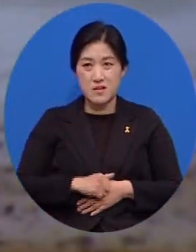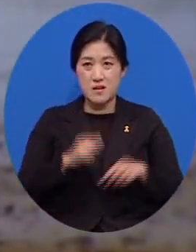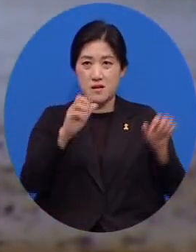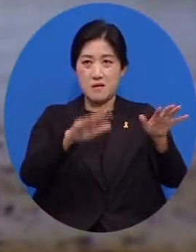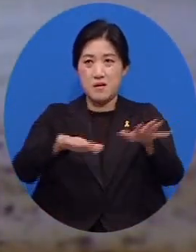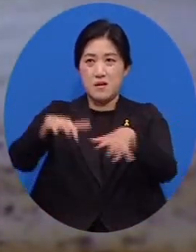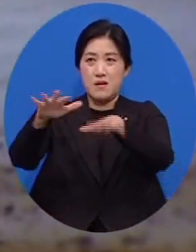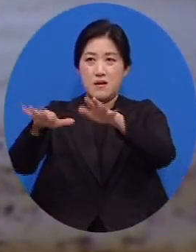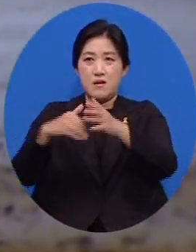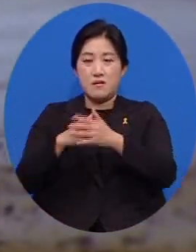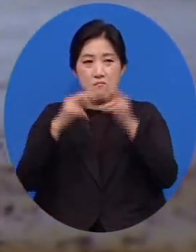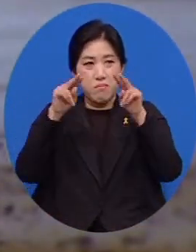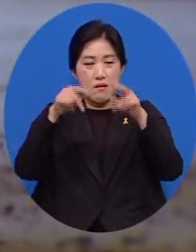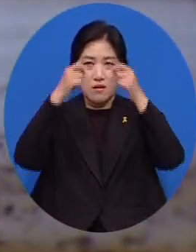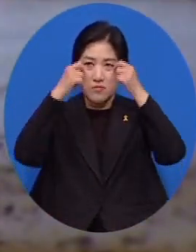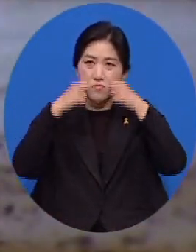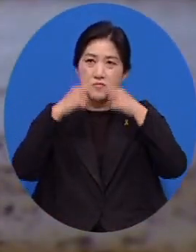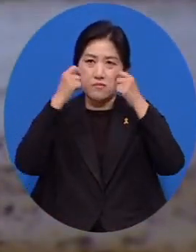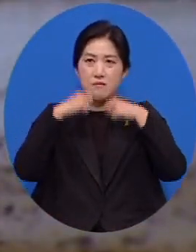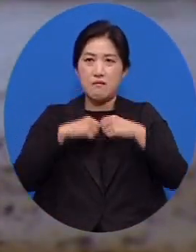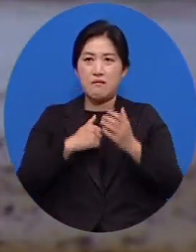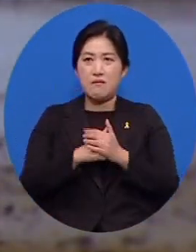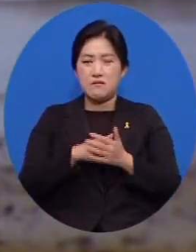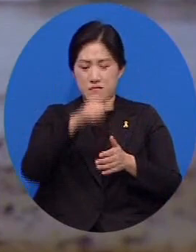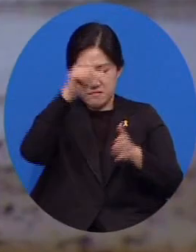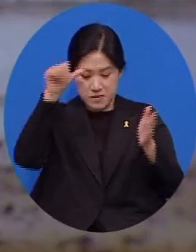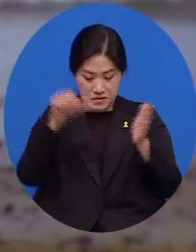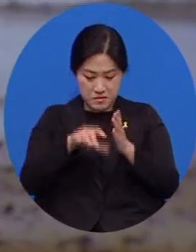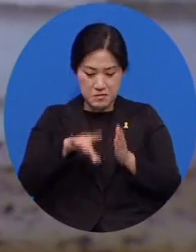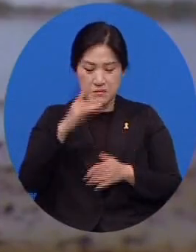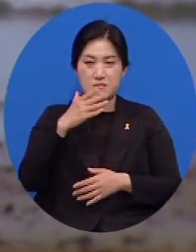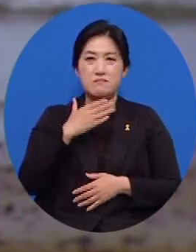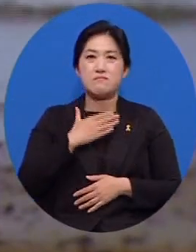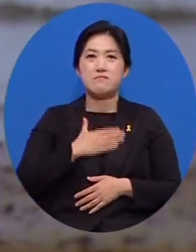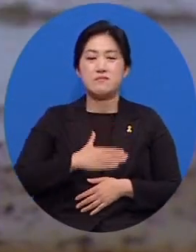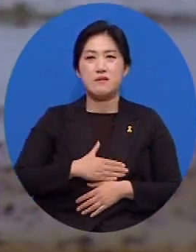바다가 그렇게 눈물 나는 건 줄 평생에 처음 알았어.